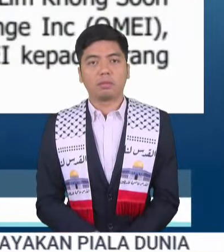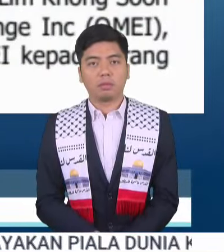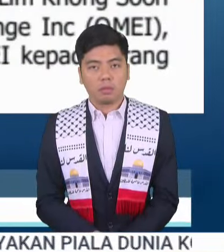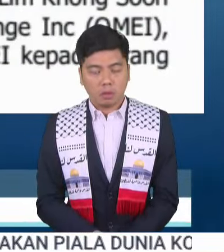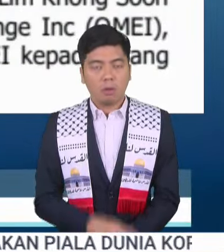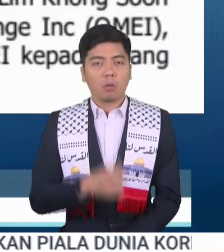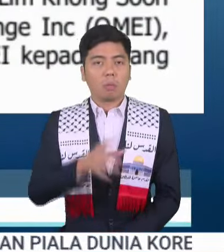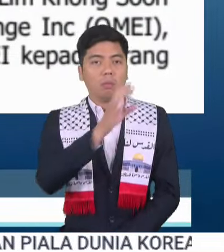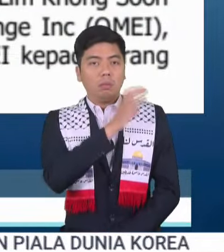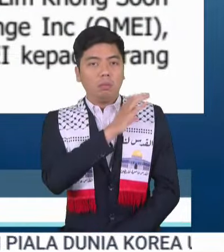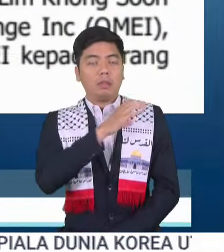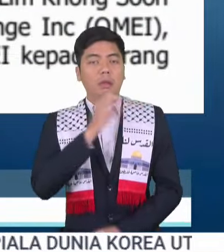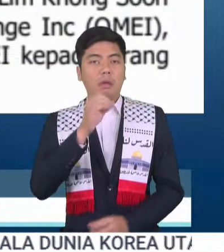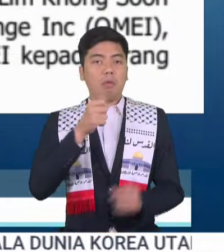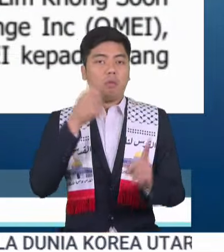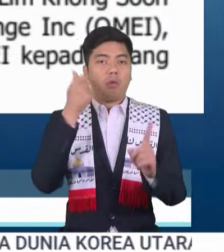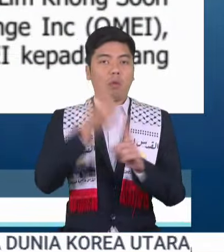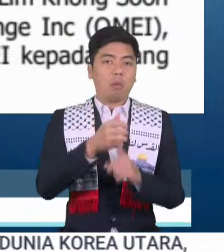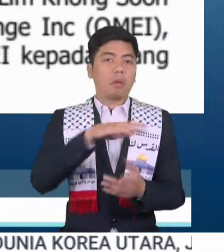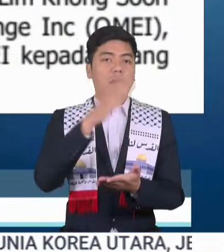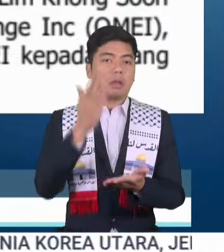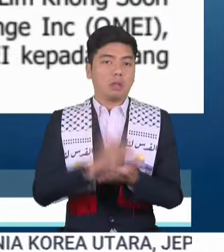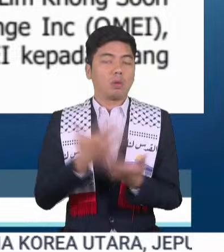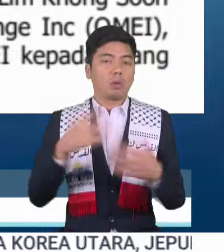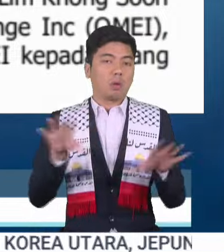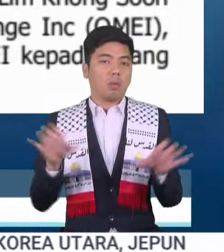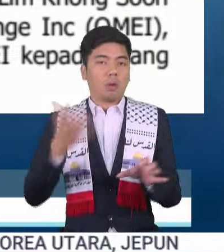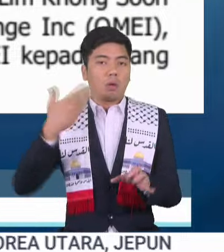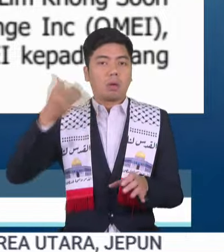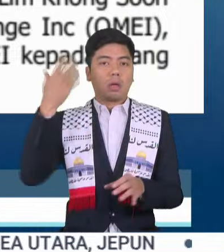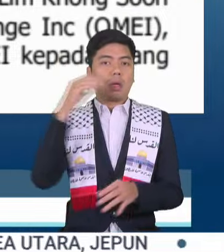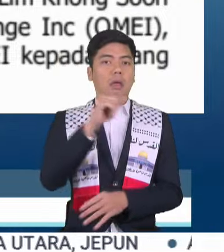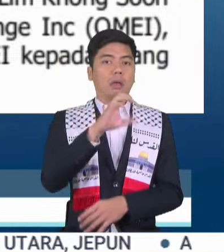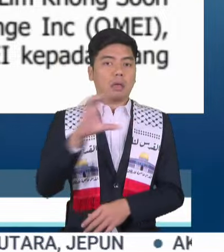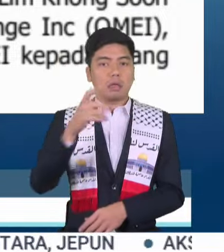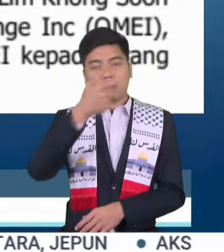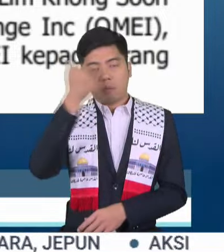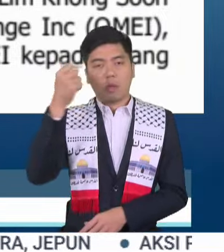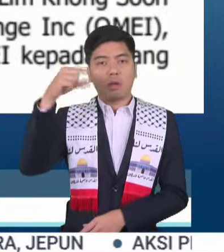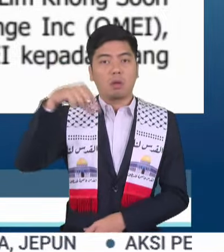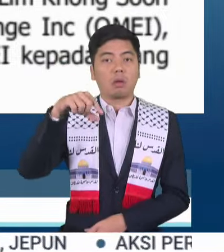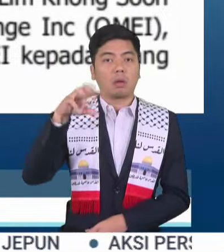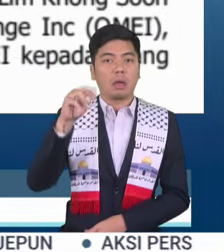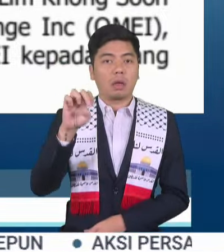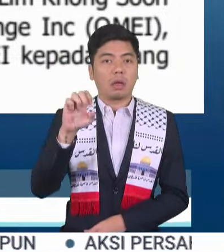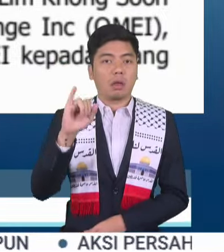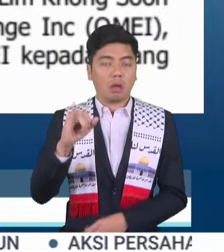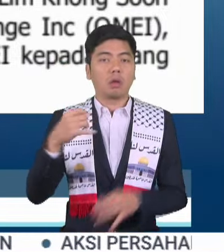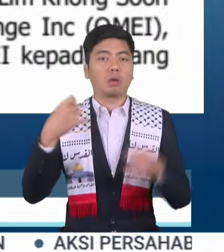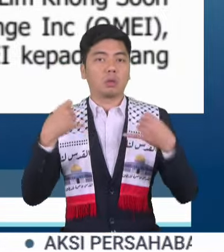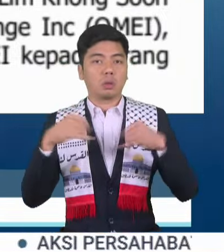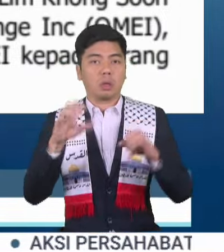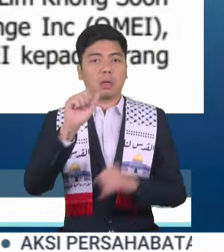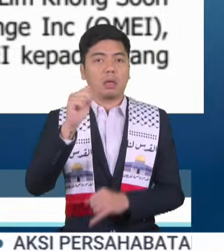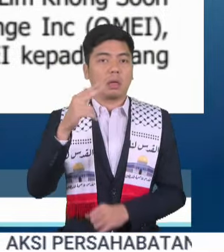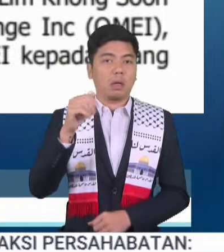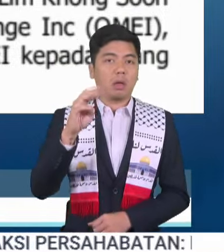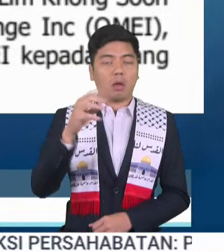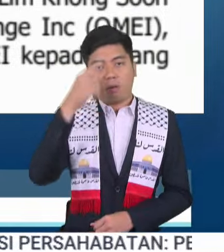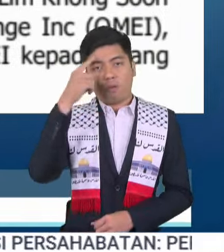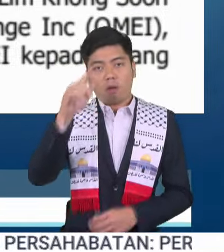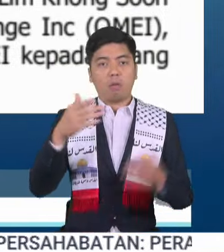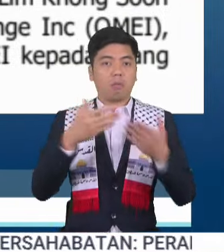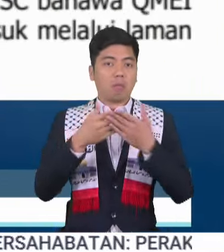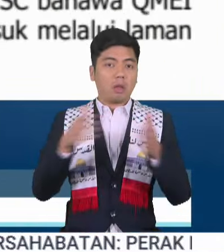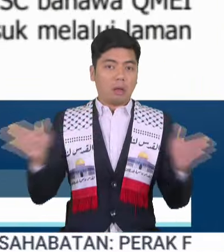Menurut pengawal selia itu, arahan henti dan tamat tersebut dikeluarkan berikutan penemuan SC bahawa QMEI menawarkan saham kepada masyarakat awam